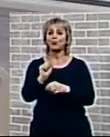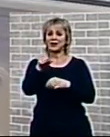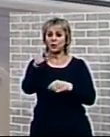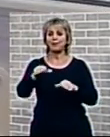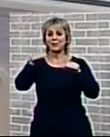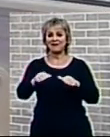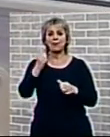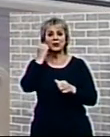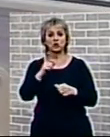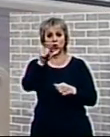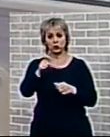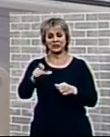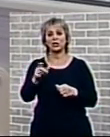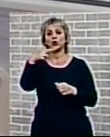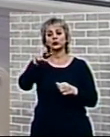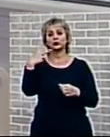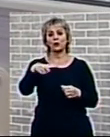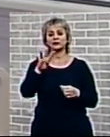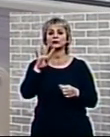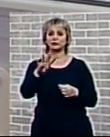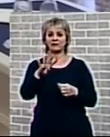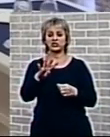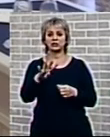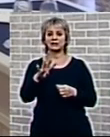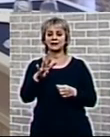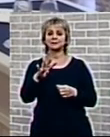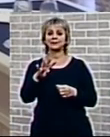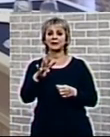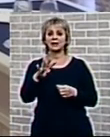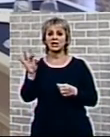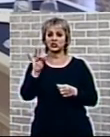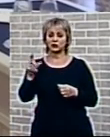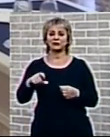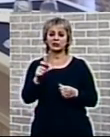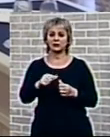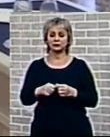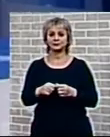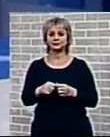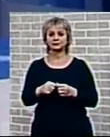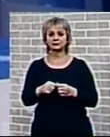по правам пожилых людей. Юлия Сурикова, Фатима Зурабова, Андрей Токарев, Дон 24, Ростов-на-Дону.